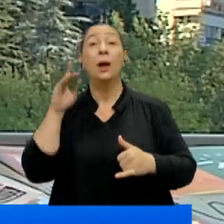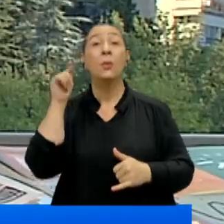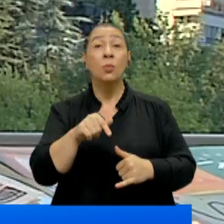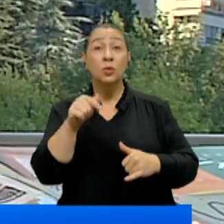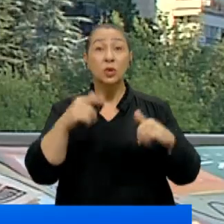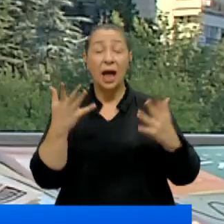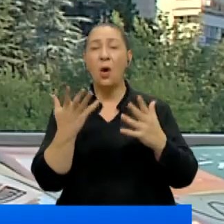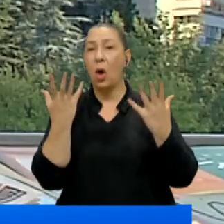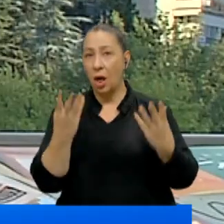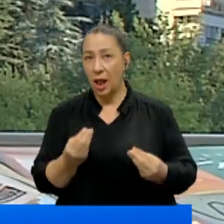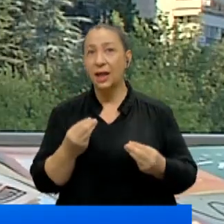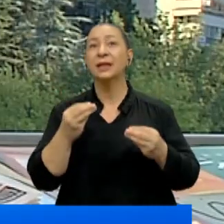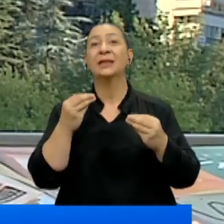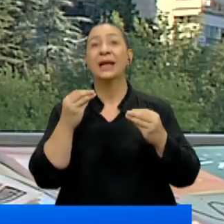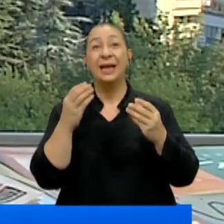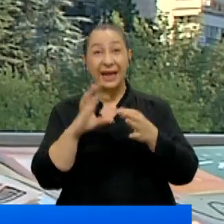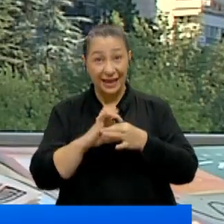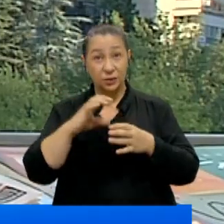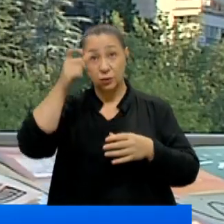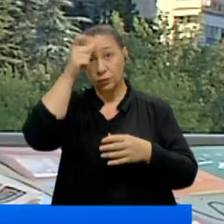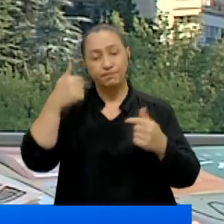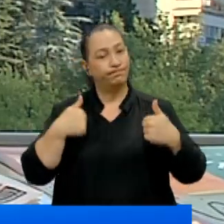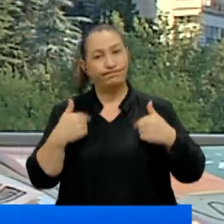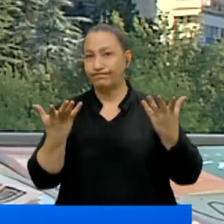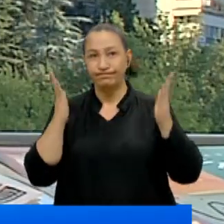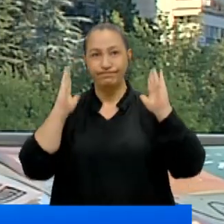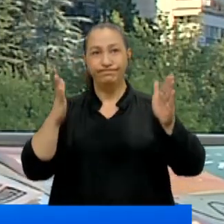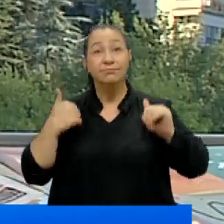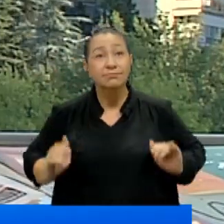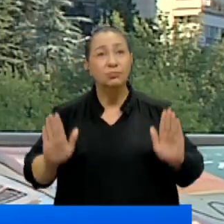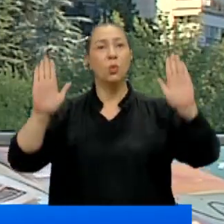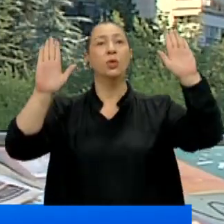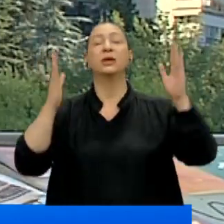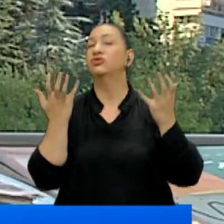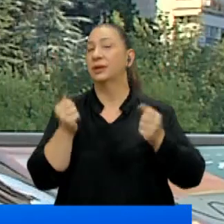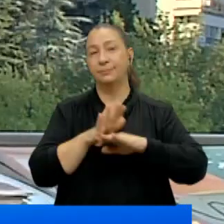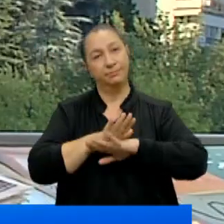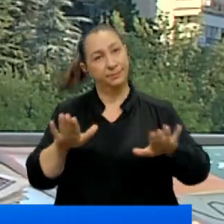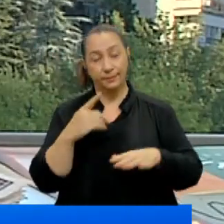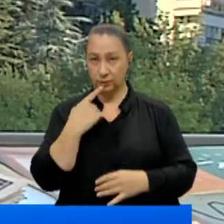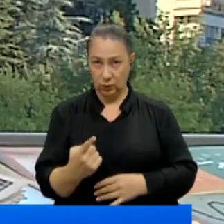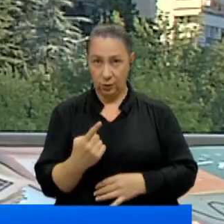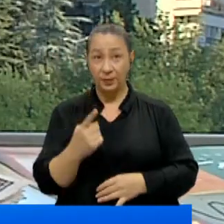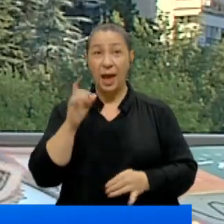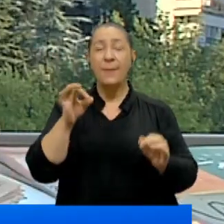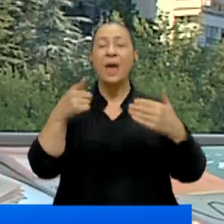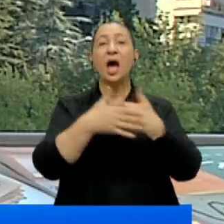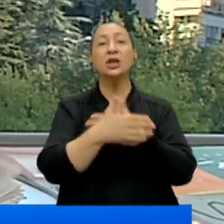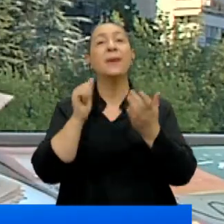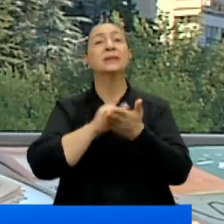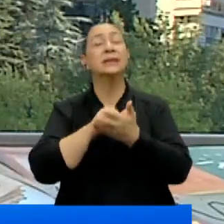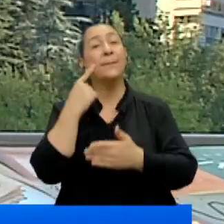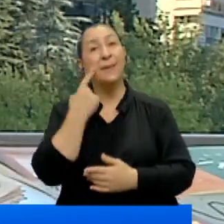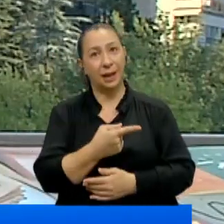burada yaşanılanlarla ilgili Türkiye biz artık daha fazla mülteci alamayız diyor. Hemen bir akşam gazetesine